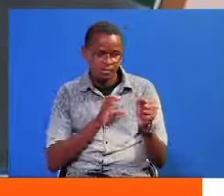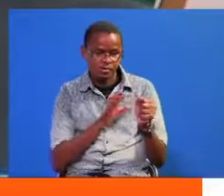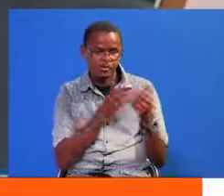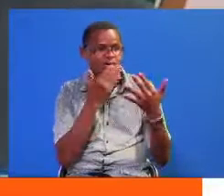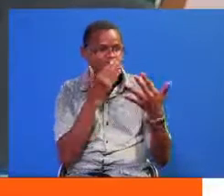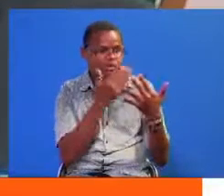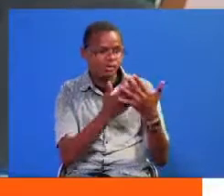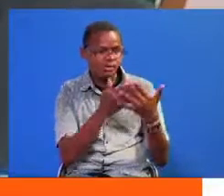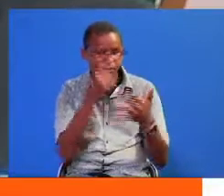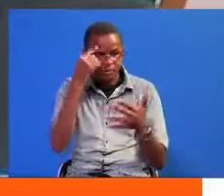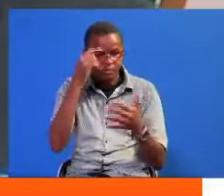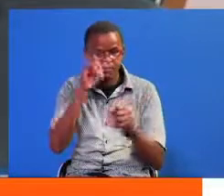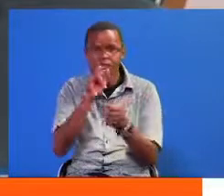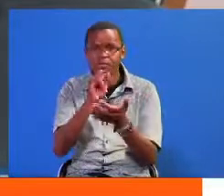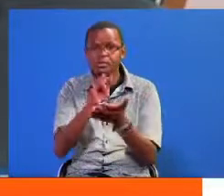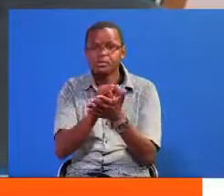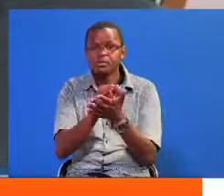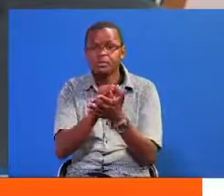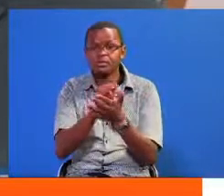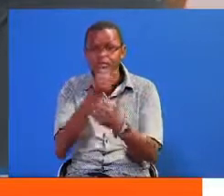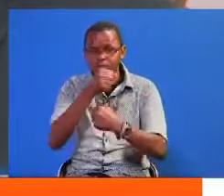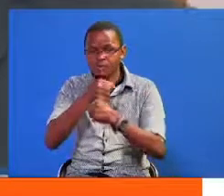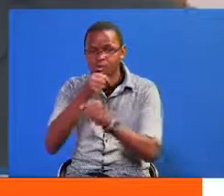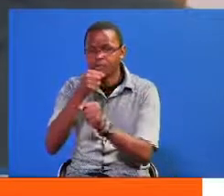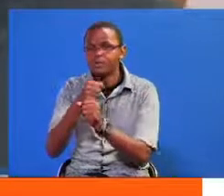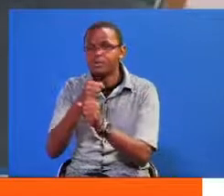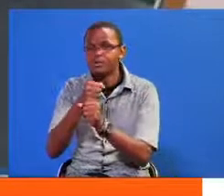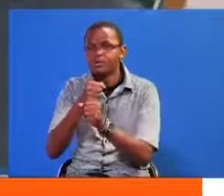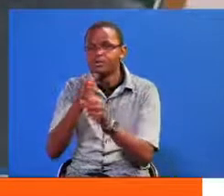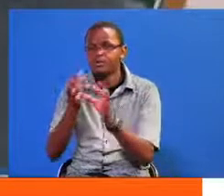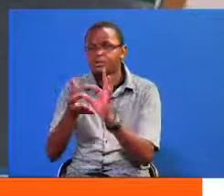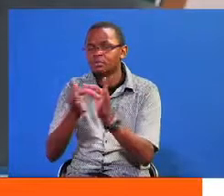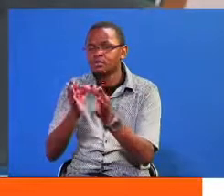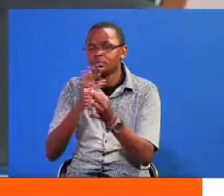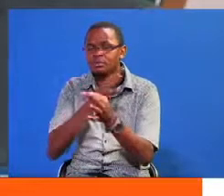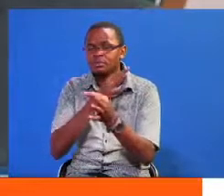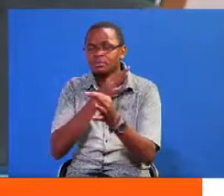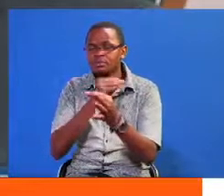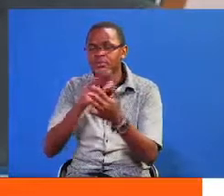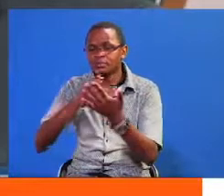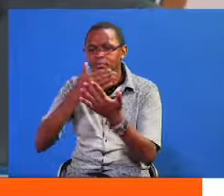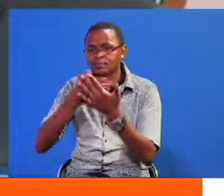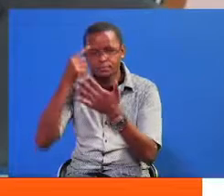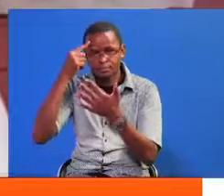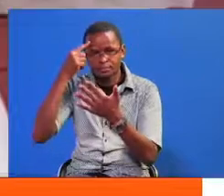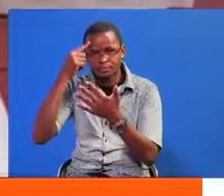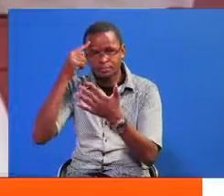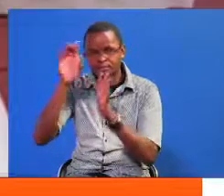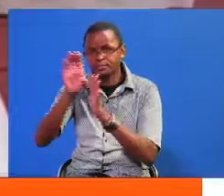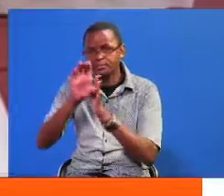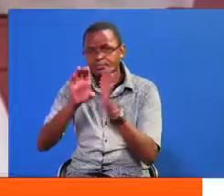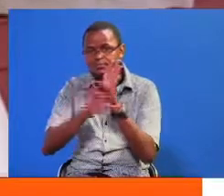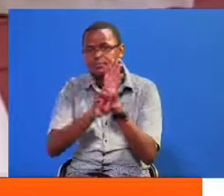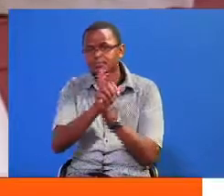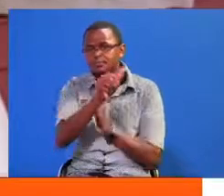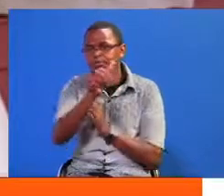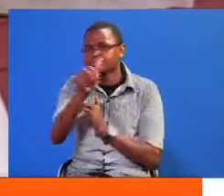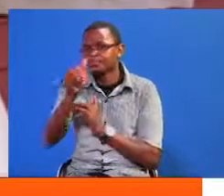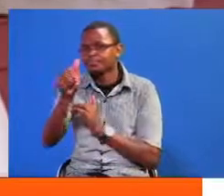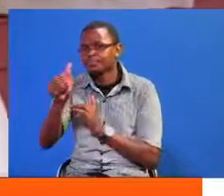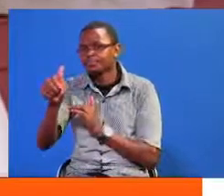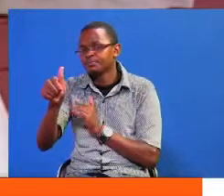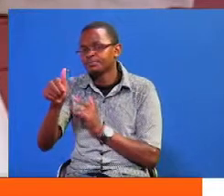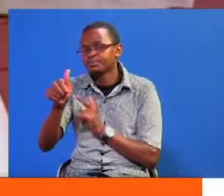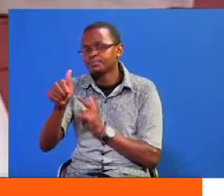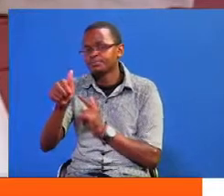Thank you for that. Has to do with the interpretation and application of the constitution. Mwingine aliyefika mbele ya